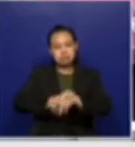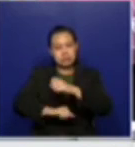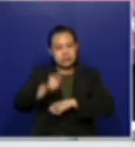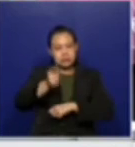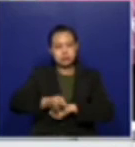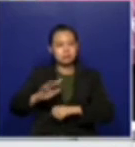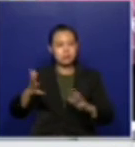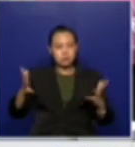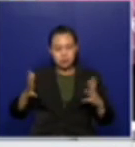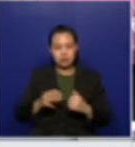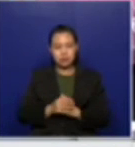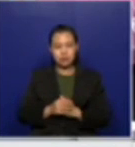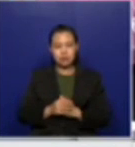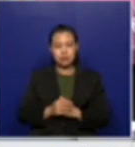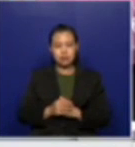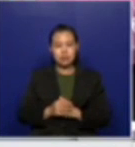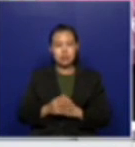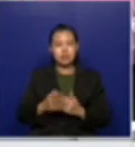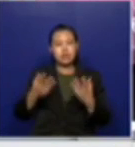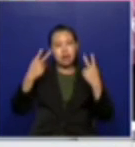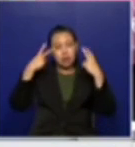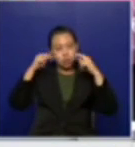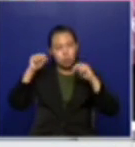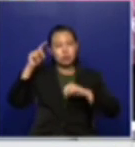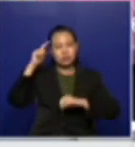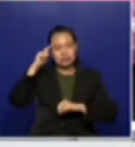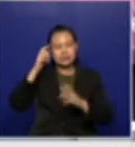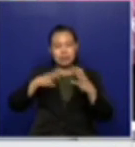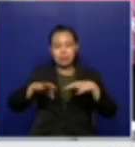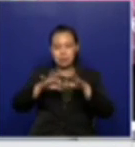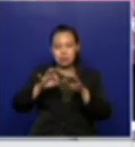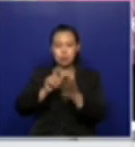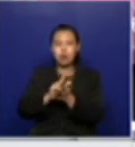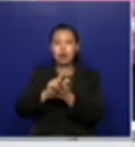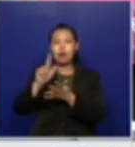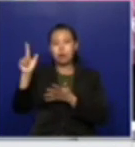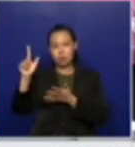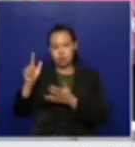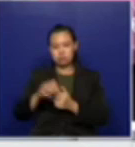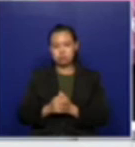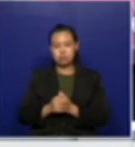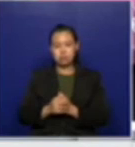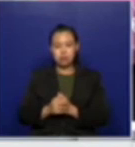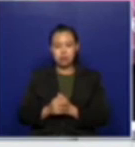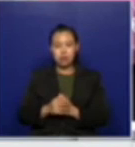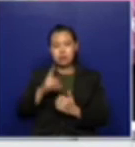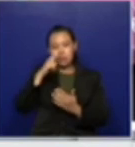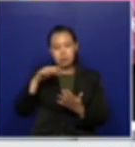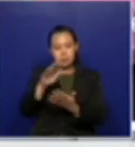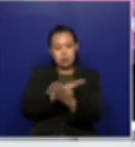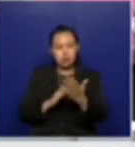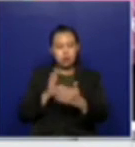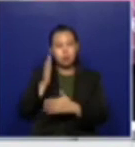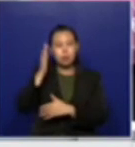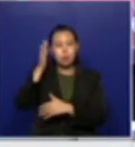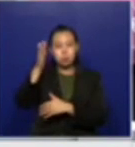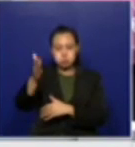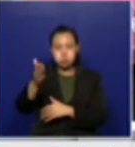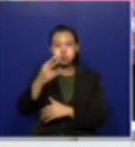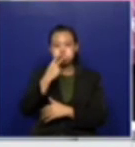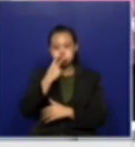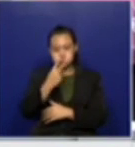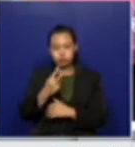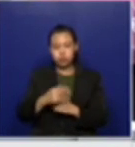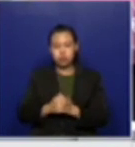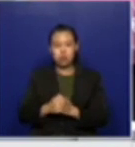นตรีควรจะลาออกนะครับเพื่อให้ประเทศนี้ได้มองเห็นอนาคตให้ประเทศชาตินั้น